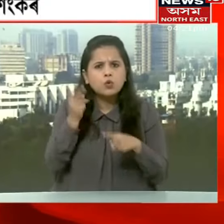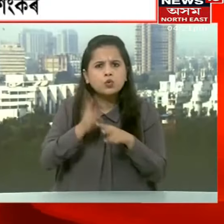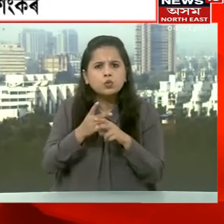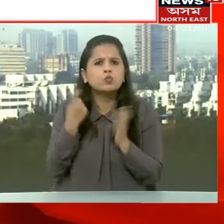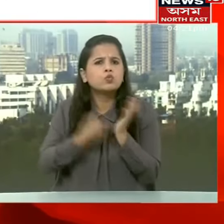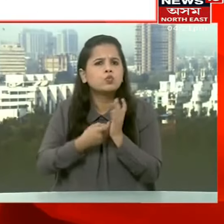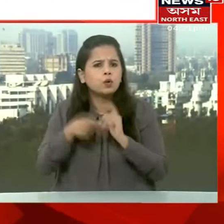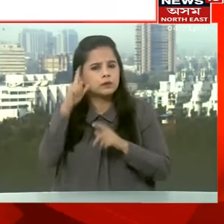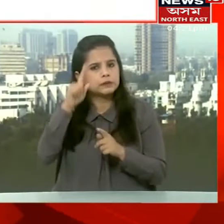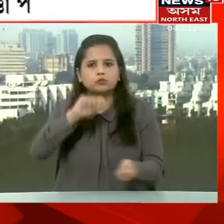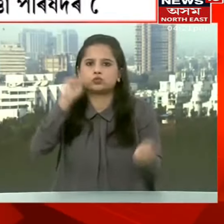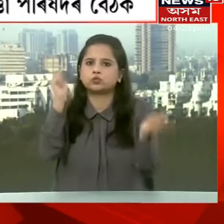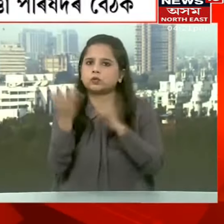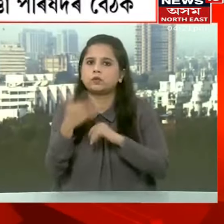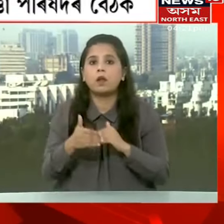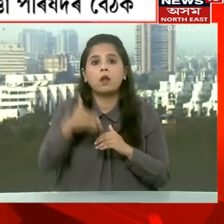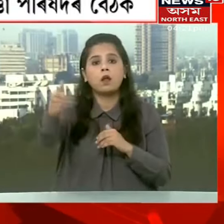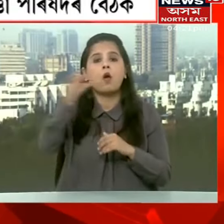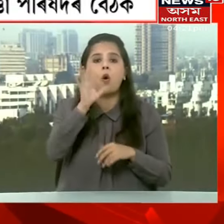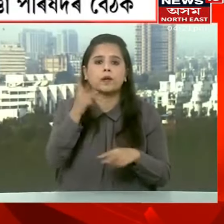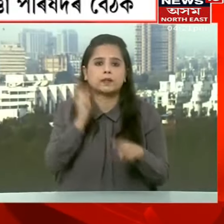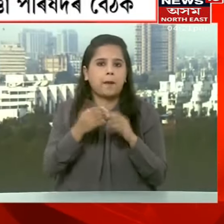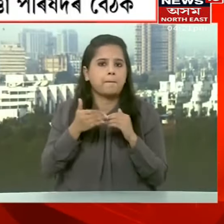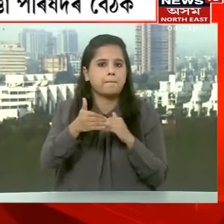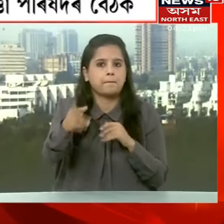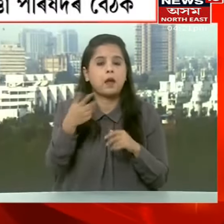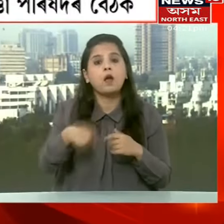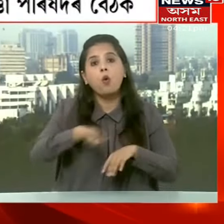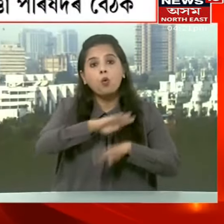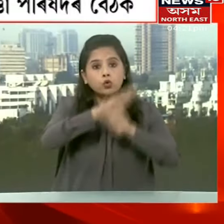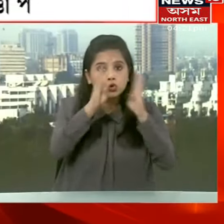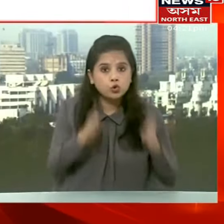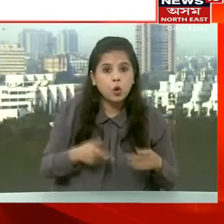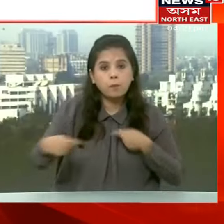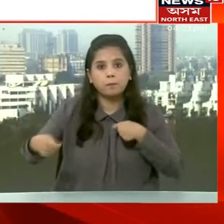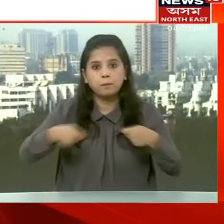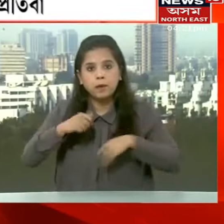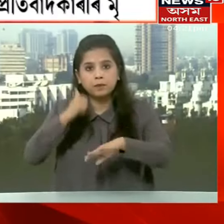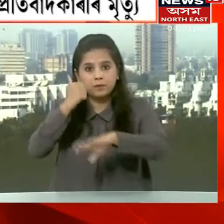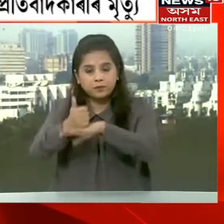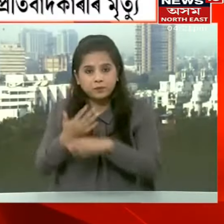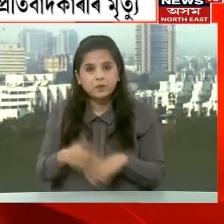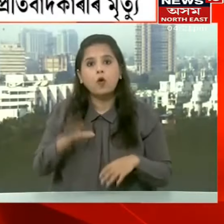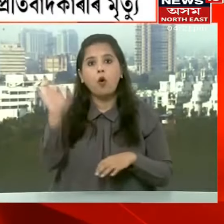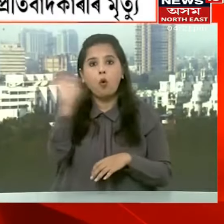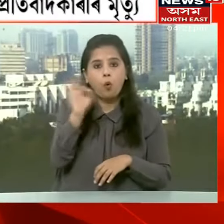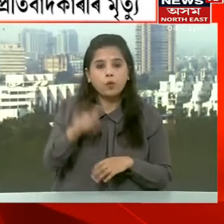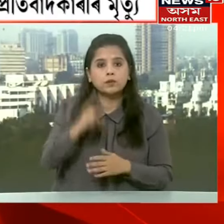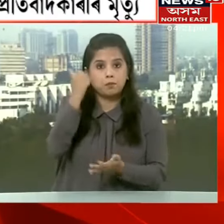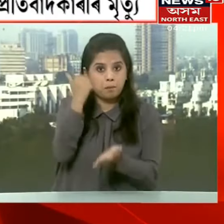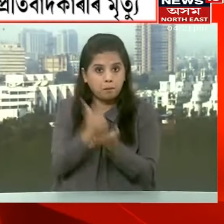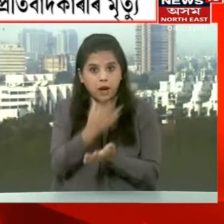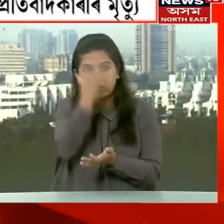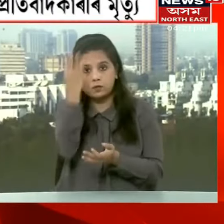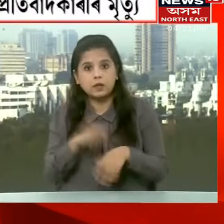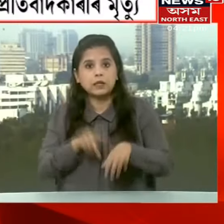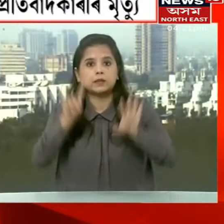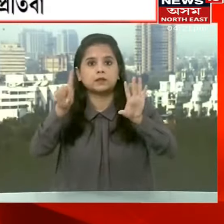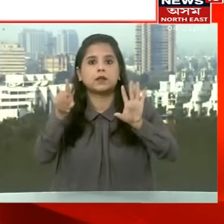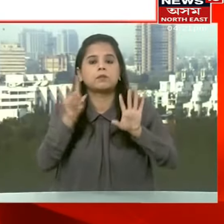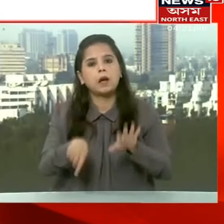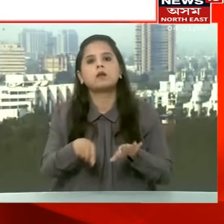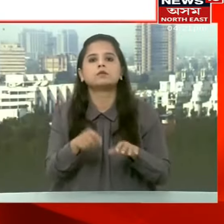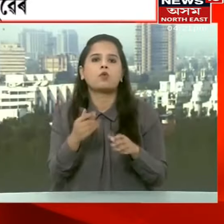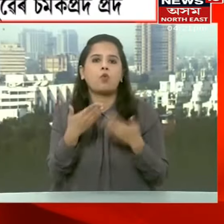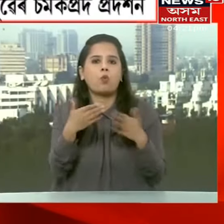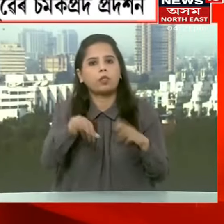किया है जो अगले आदेश तक जारी रहेंगे। सभी दुकानें, व्यापारिक प्रतिष्ठान, कार्यालय बैंक शाम 6 बजे तक खुले